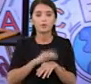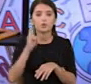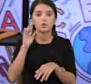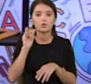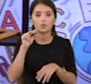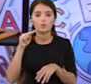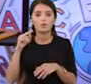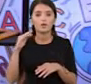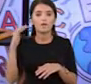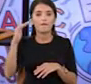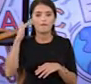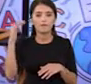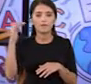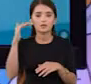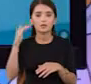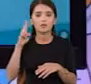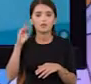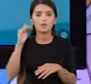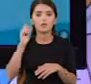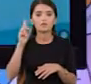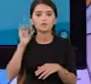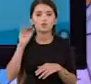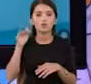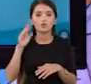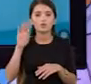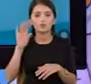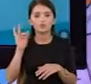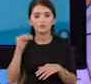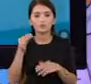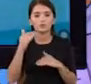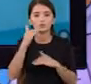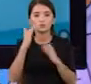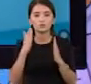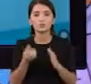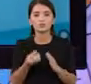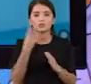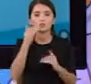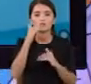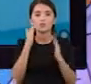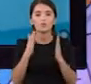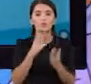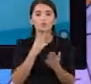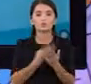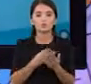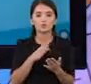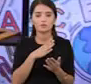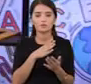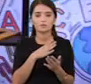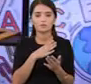kub fazoviy figura. Siz ekranda ko'rgan bu kubning nechta tomonlarini